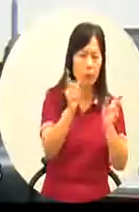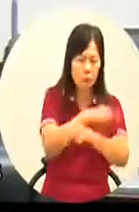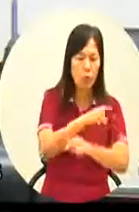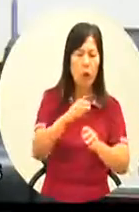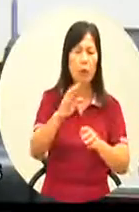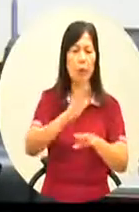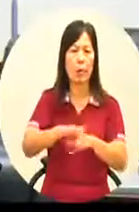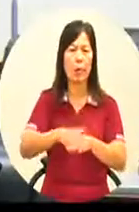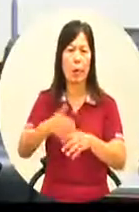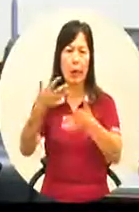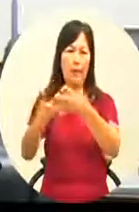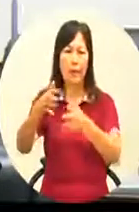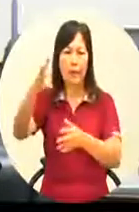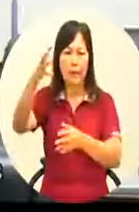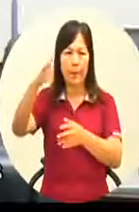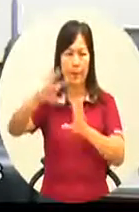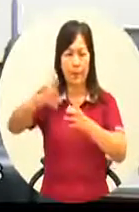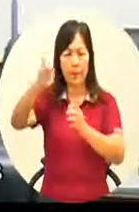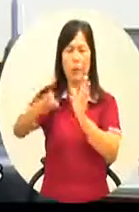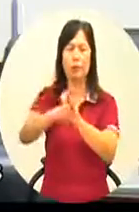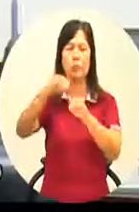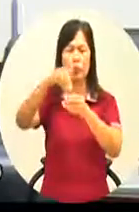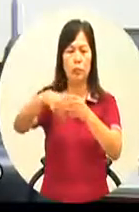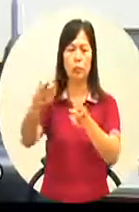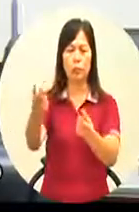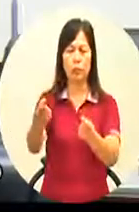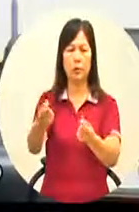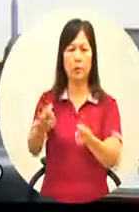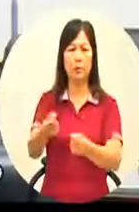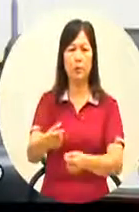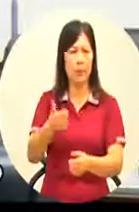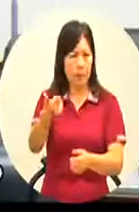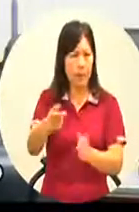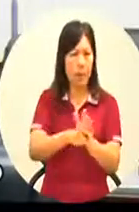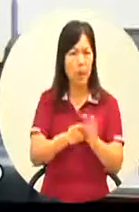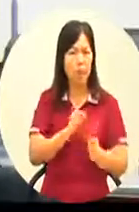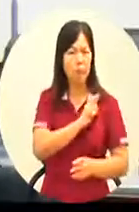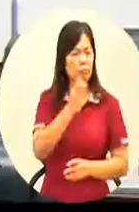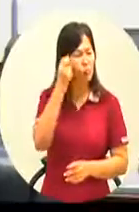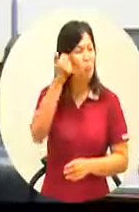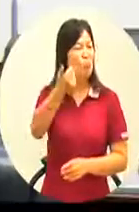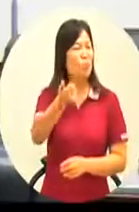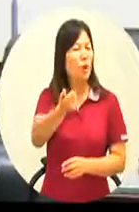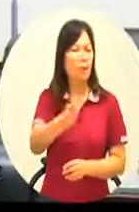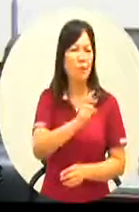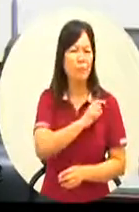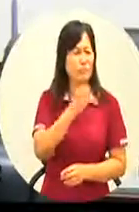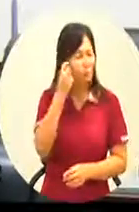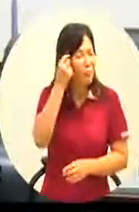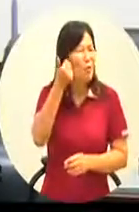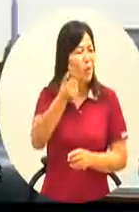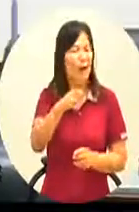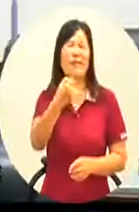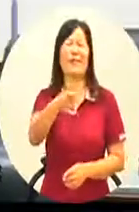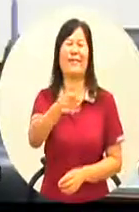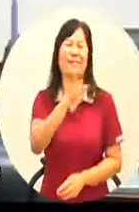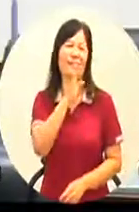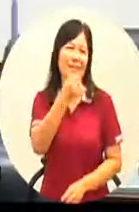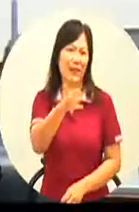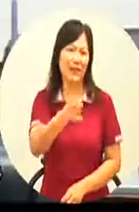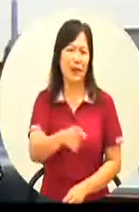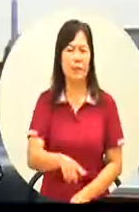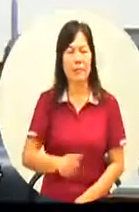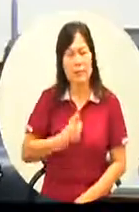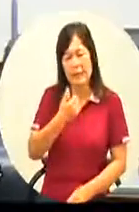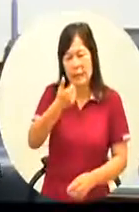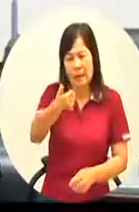的总统选举盖好个呢？感觉自我良好，自我感觉良好都不好，不是真正